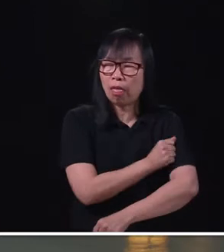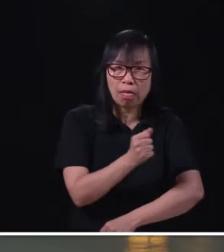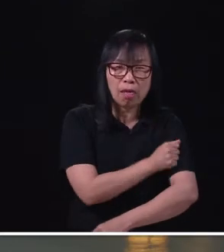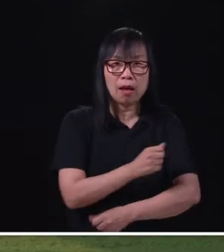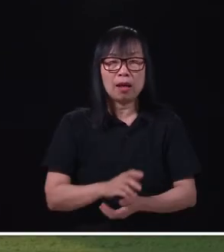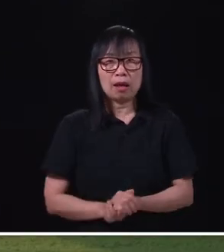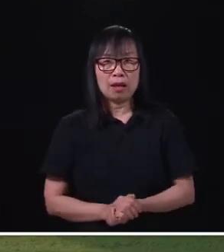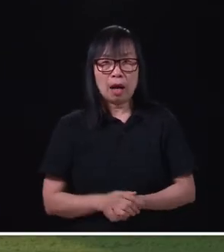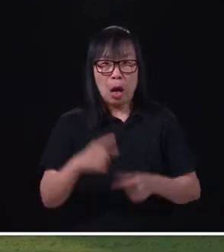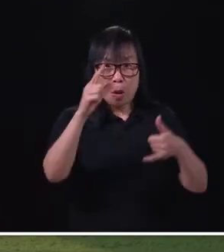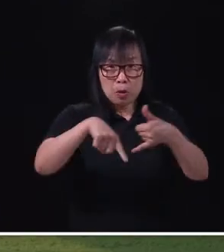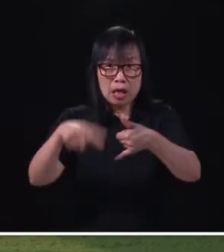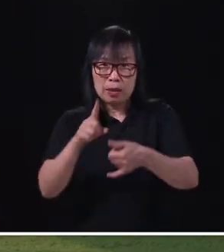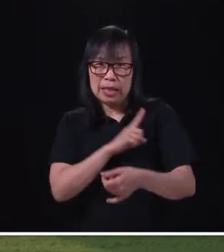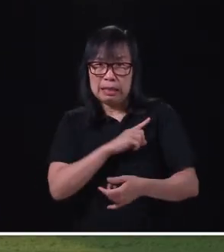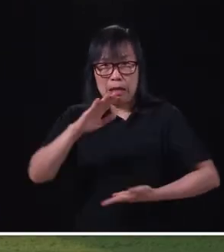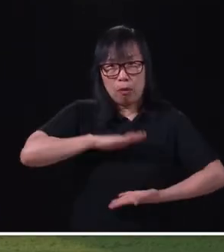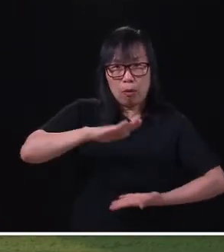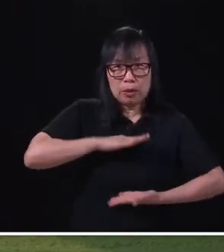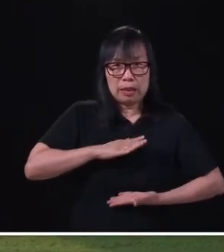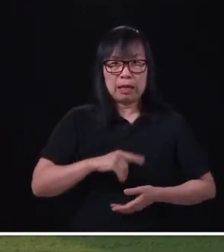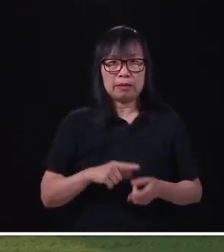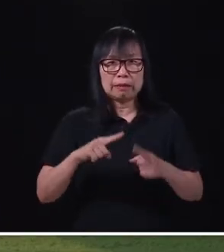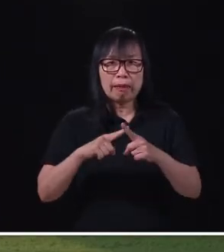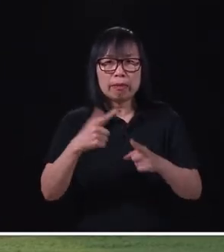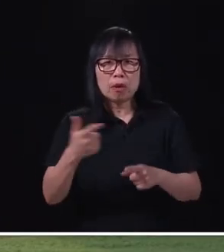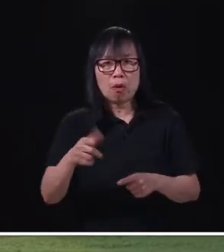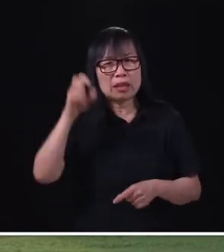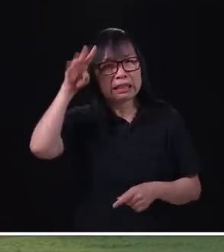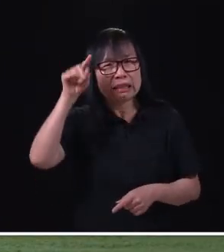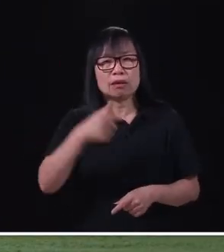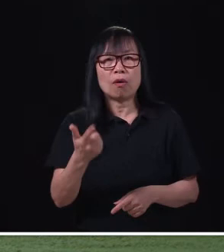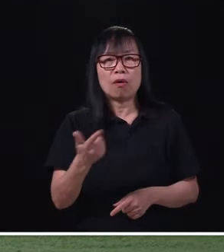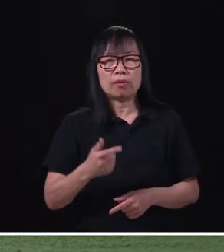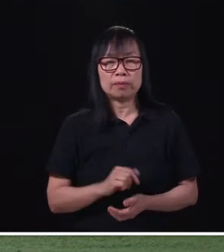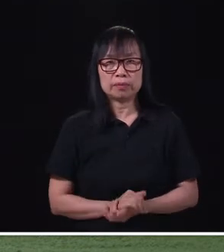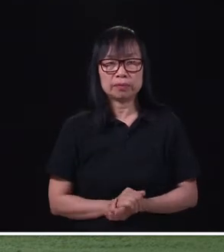惫。加上每个人都有自己嘅个性，人多意见多。